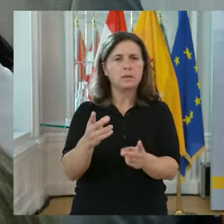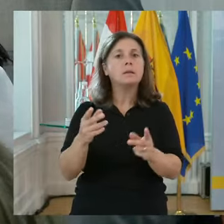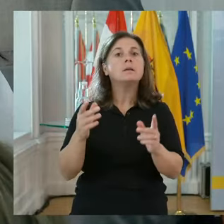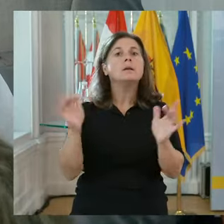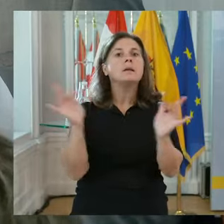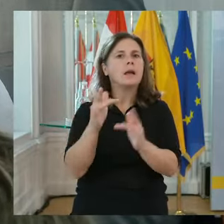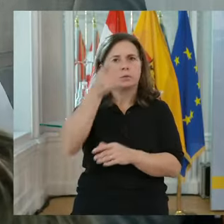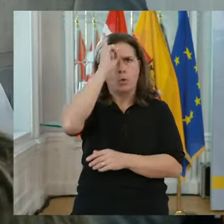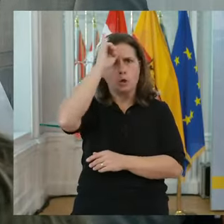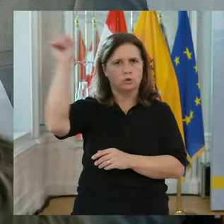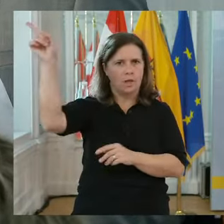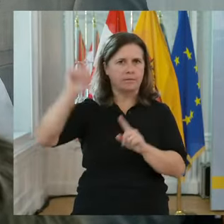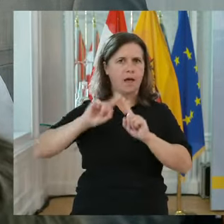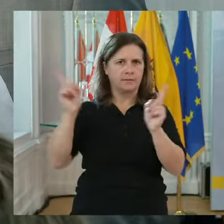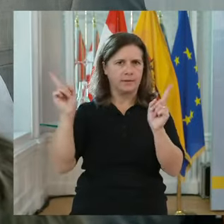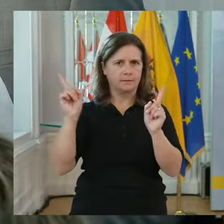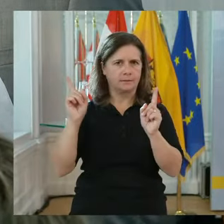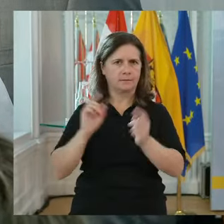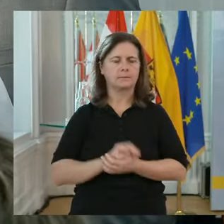Deutschland.